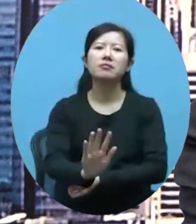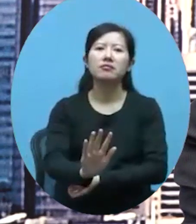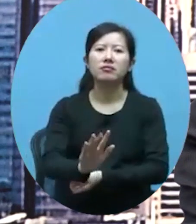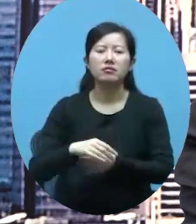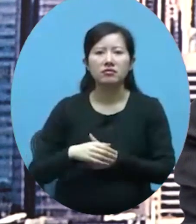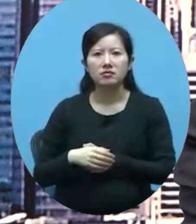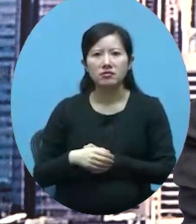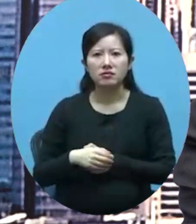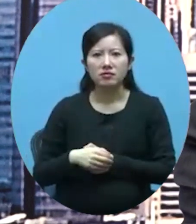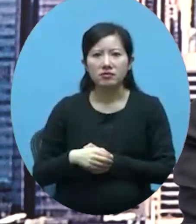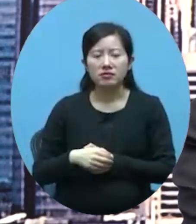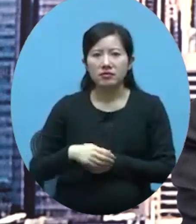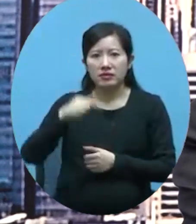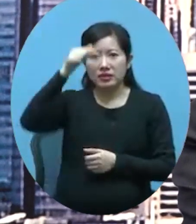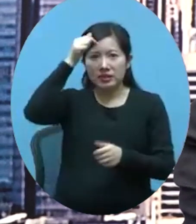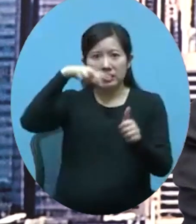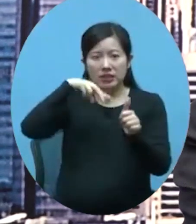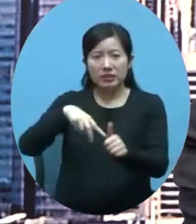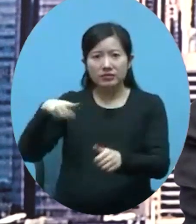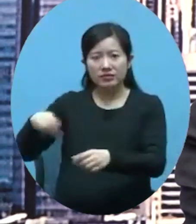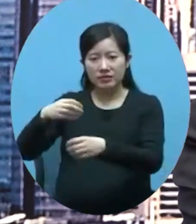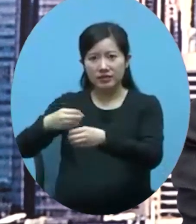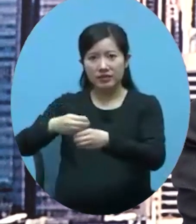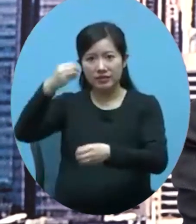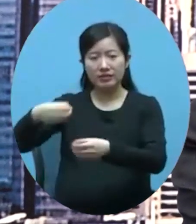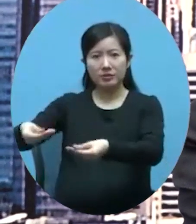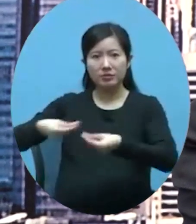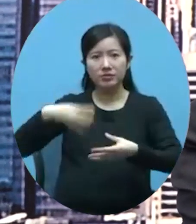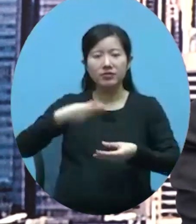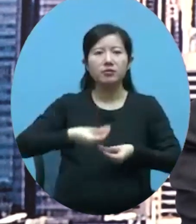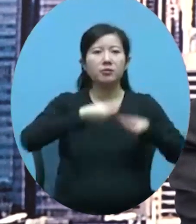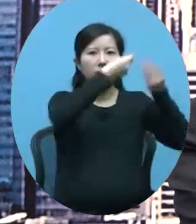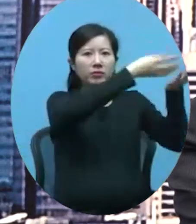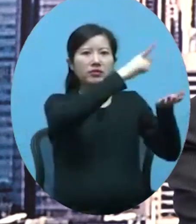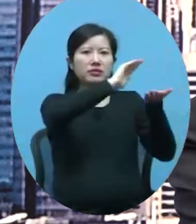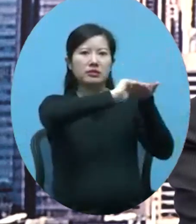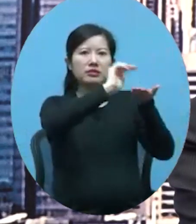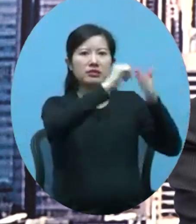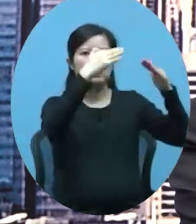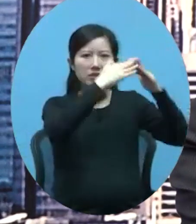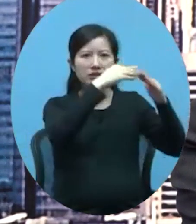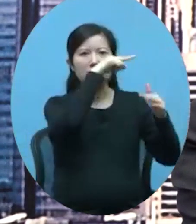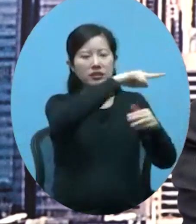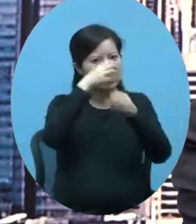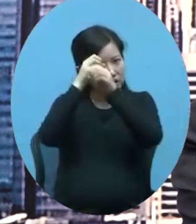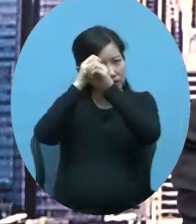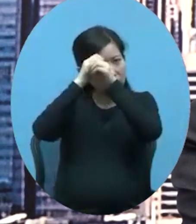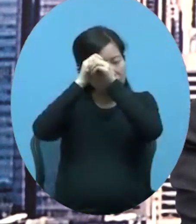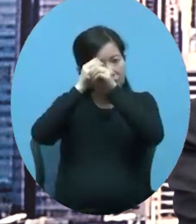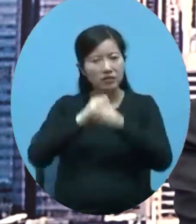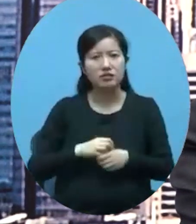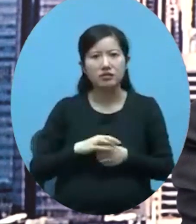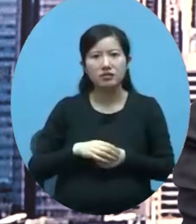医管局会将病人的样本送去卫生署进行化验病人交回样本之后